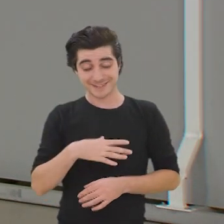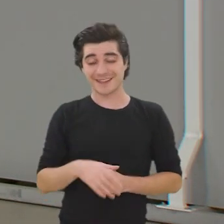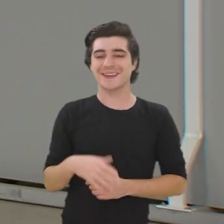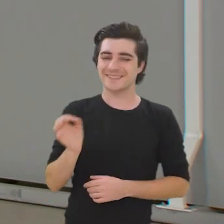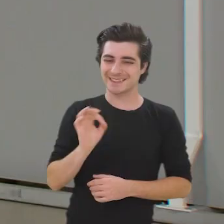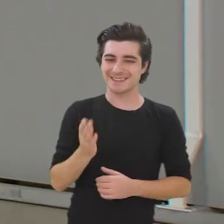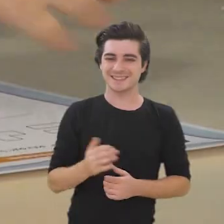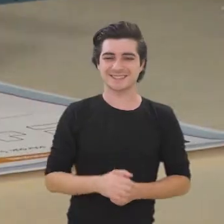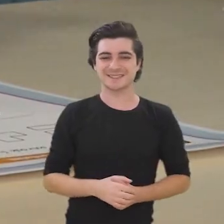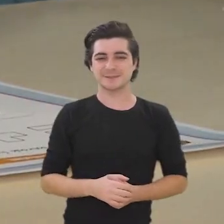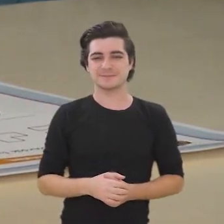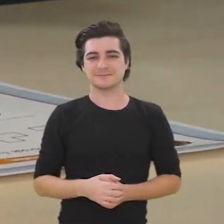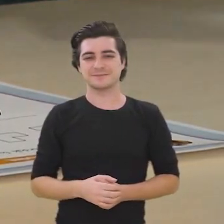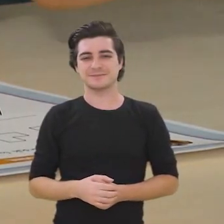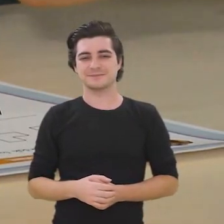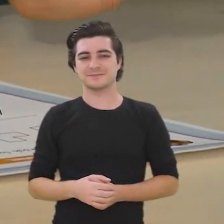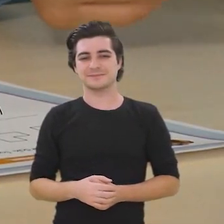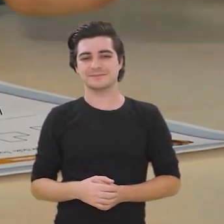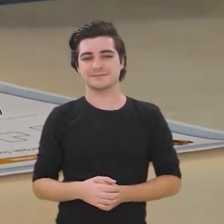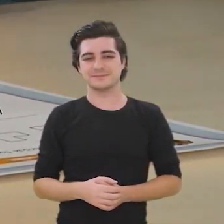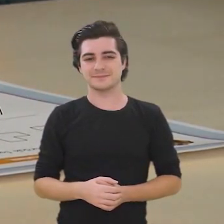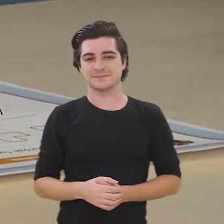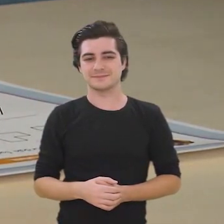Hı-hı. Alabilirsin.